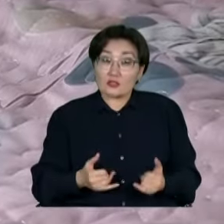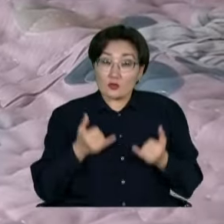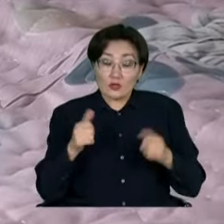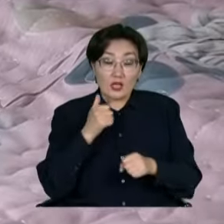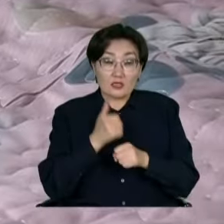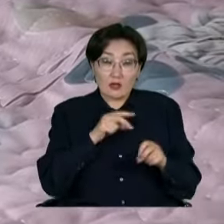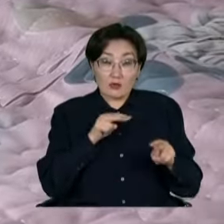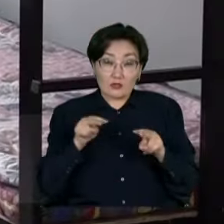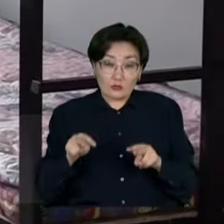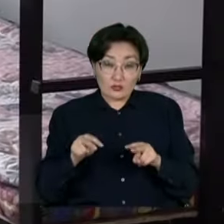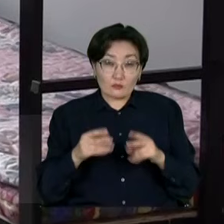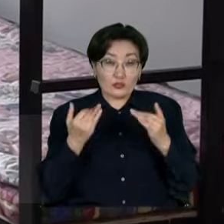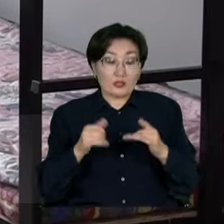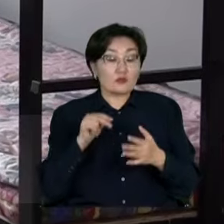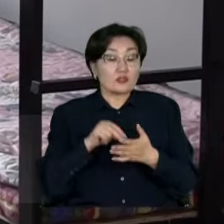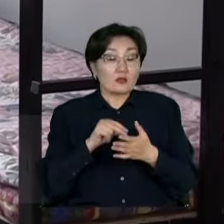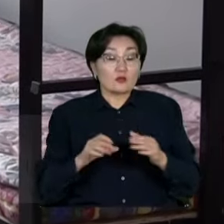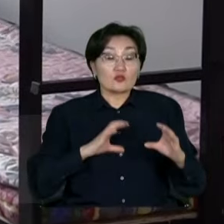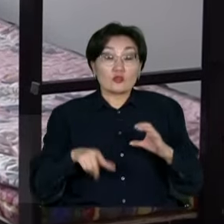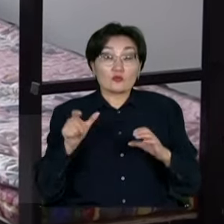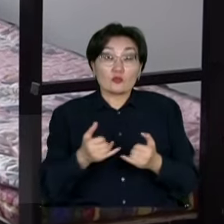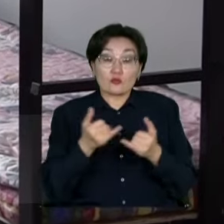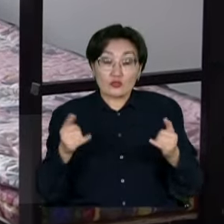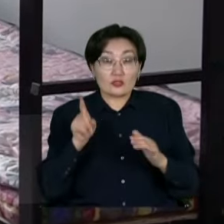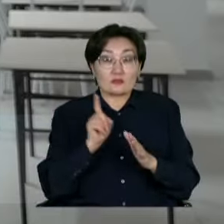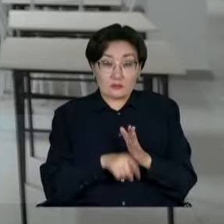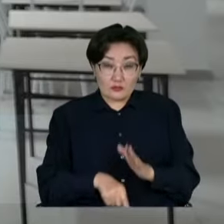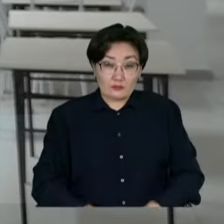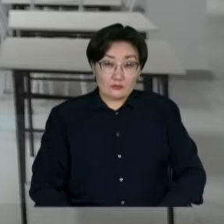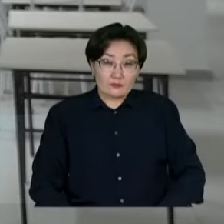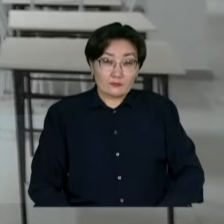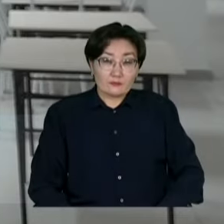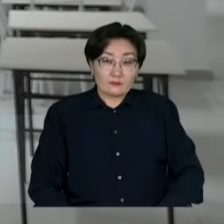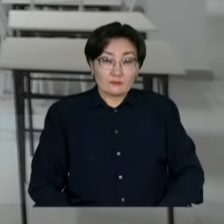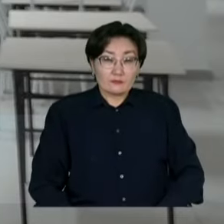қатаң бақылауда. Сондай-ақ мұндағы бағада студенттер үшін қолжетімді болуы керек.